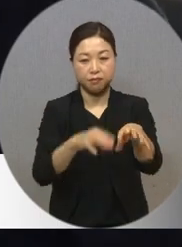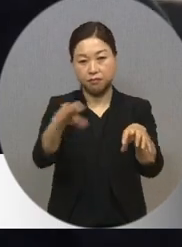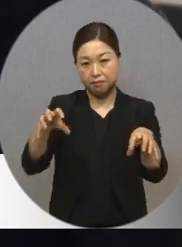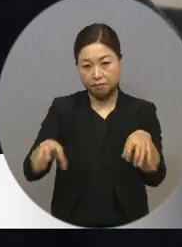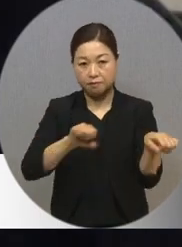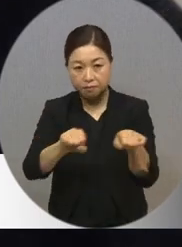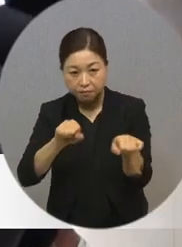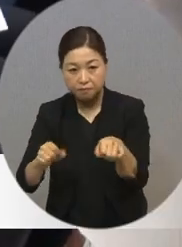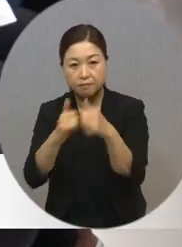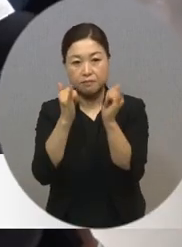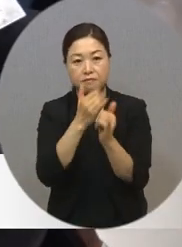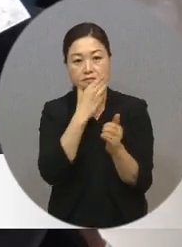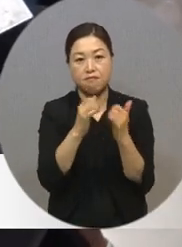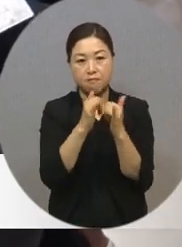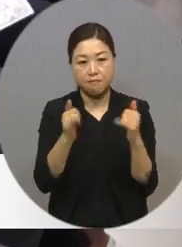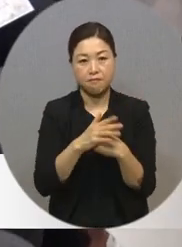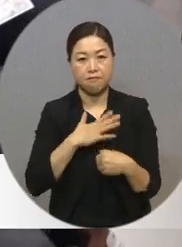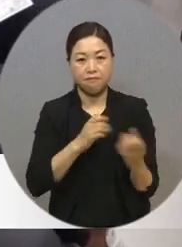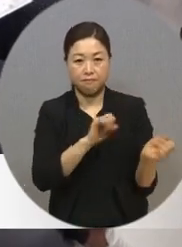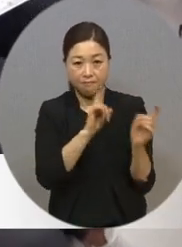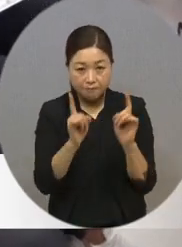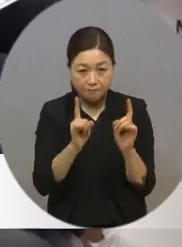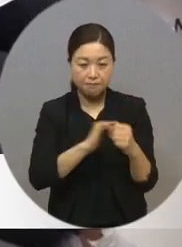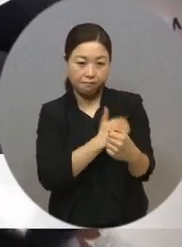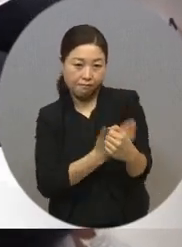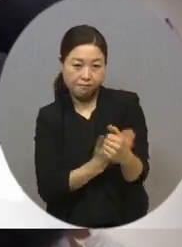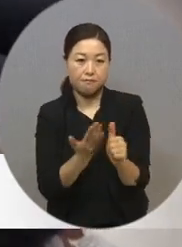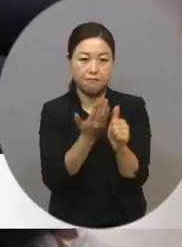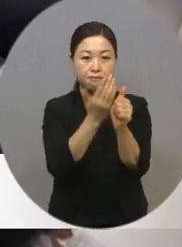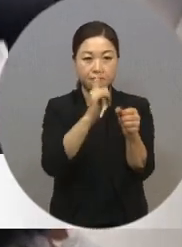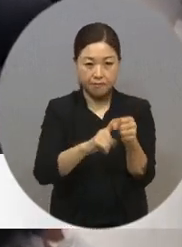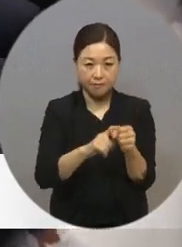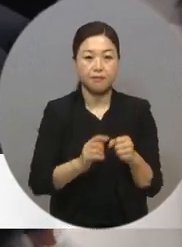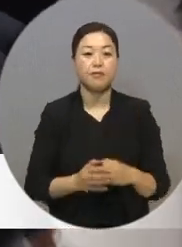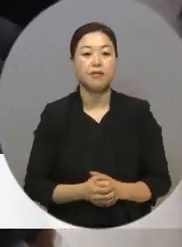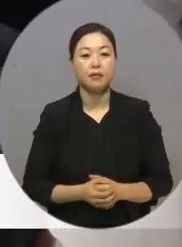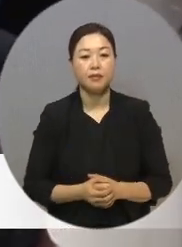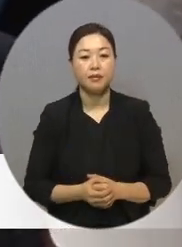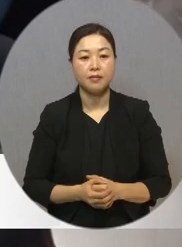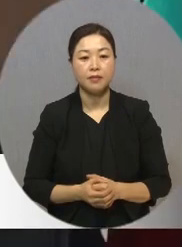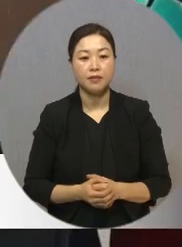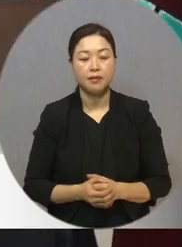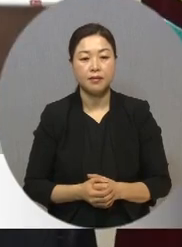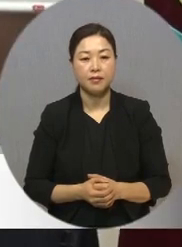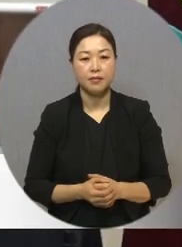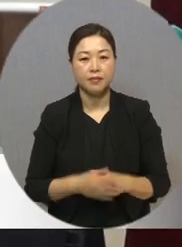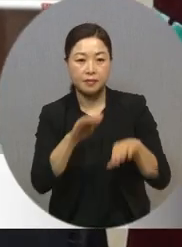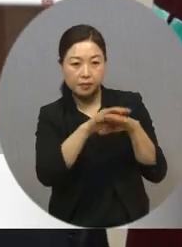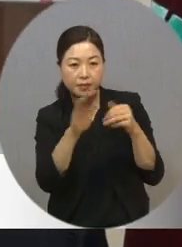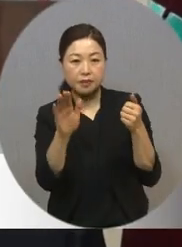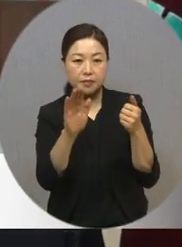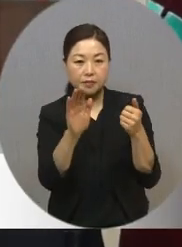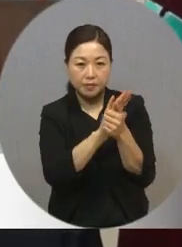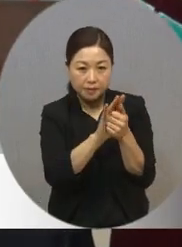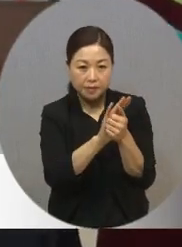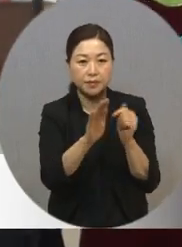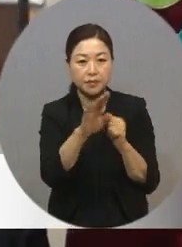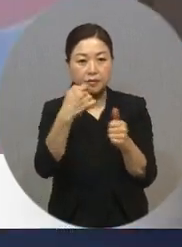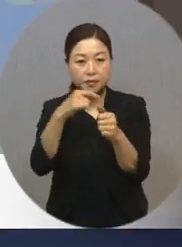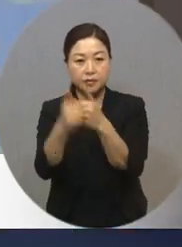사회복지사들의 힐링을 겸한 영양 강화를 목표로 진행되었던 처우개선 위원회 교육위원회